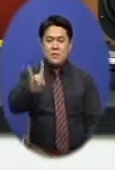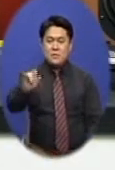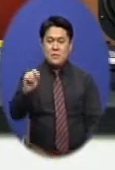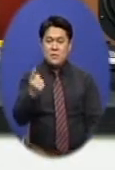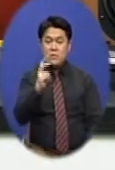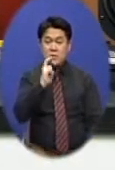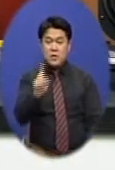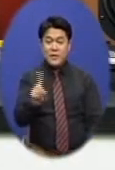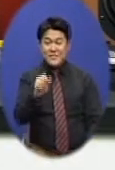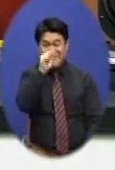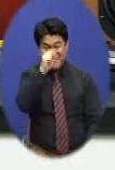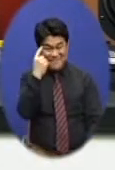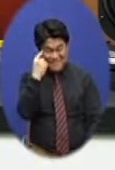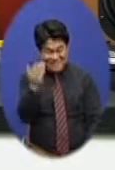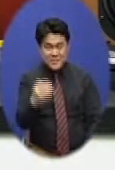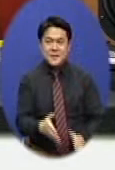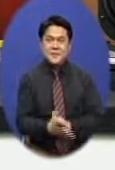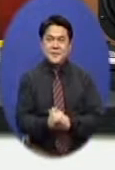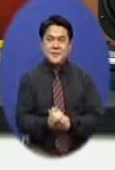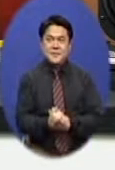어떤 노래를 좋아하신가요?